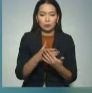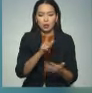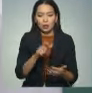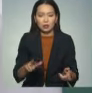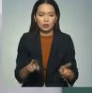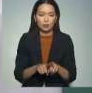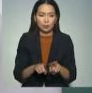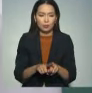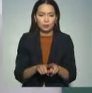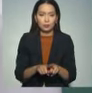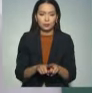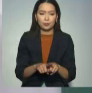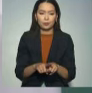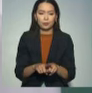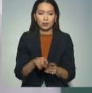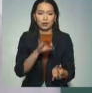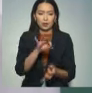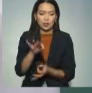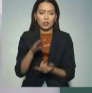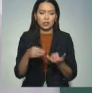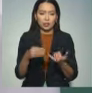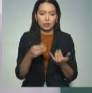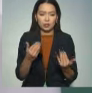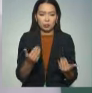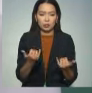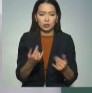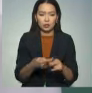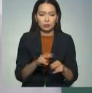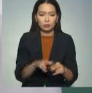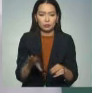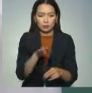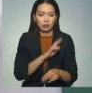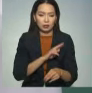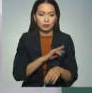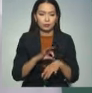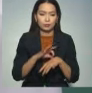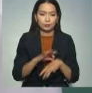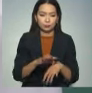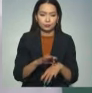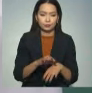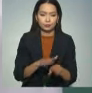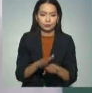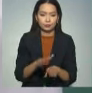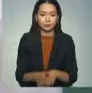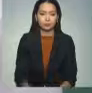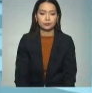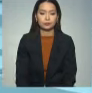берілген болмаса пайдаланбай жатты деген жерлерді біз қазір осы комиссияның жұмыс аясында қайтару жұмыстарын жасап жатырмыз.